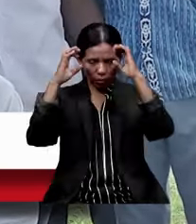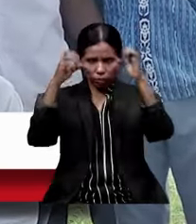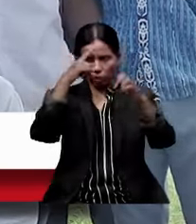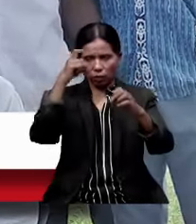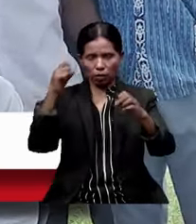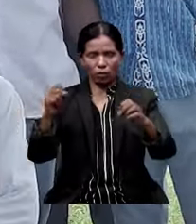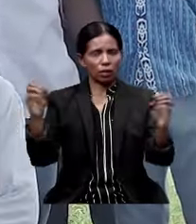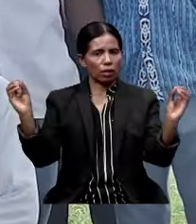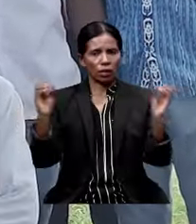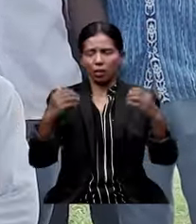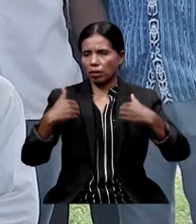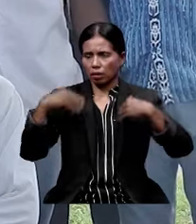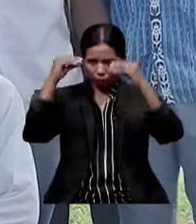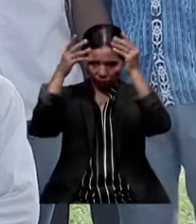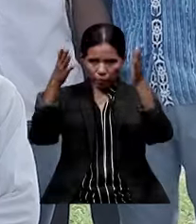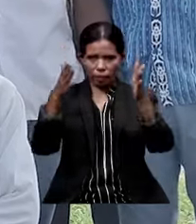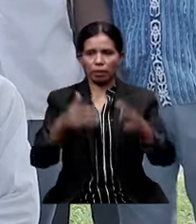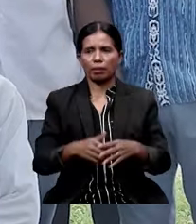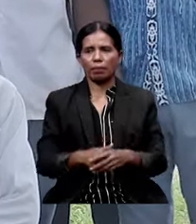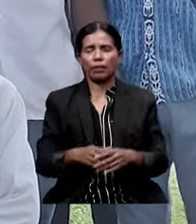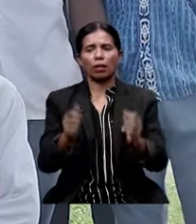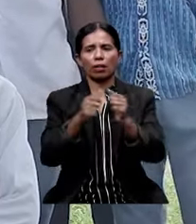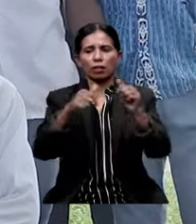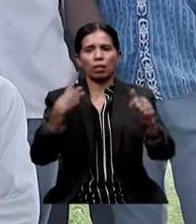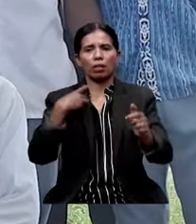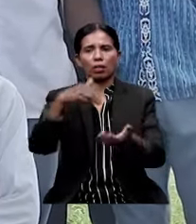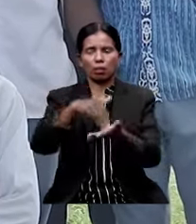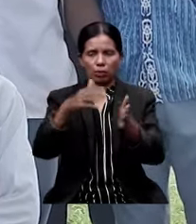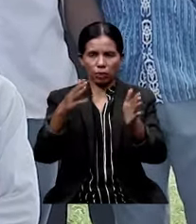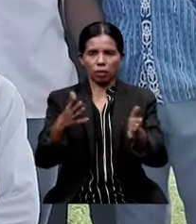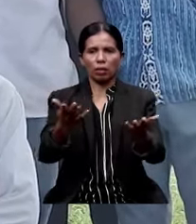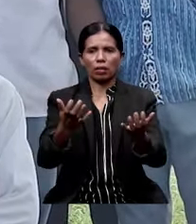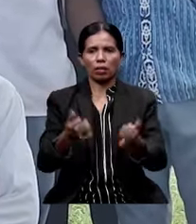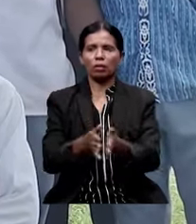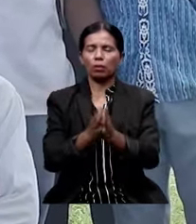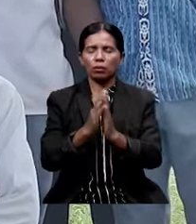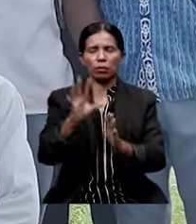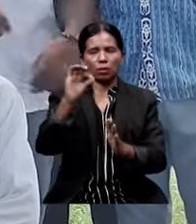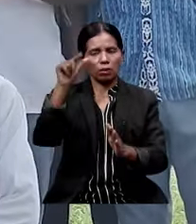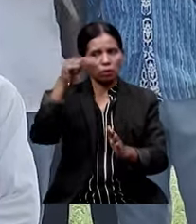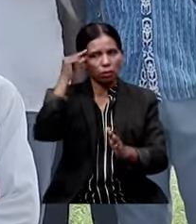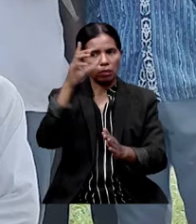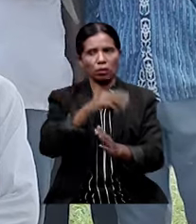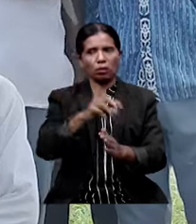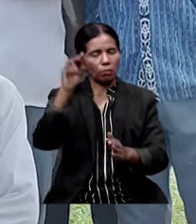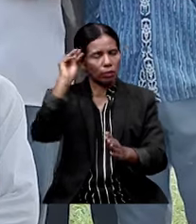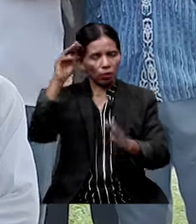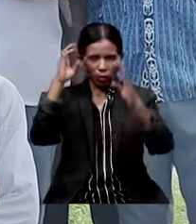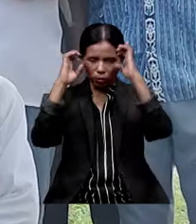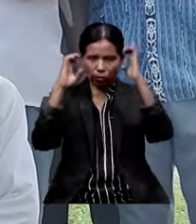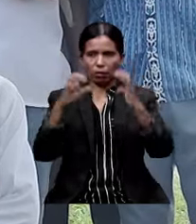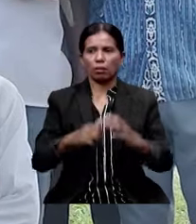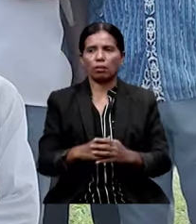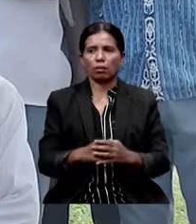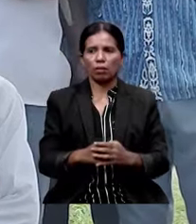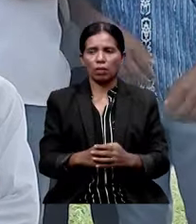meus de profesores. Tang rin naman kami estudante akarak, usapan nung gobyerno, parte ng Ministerio Edukasyon,